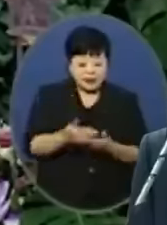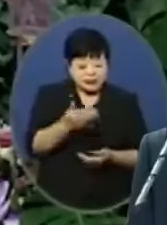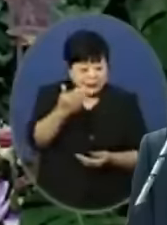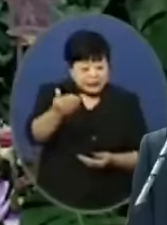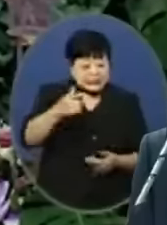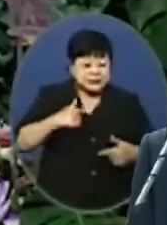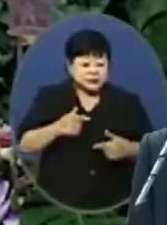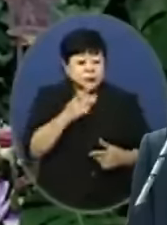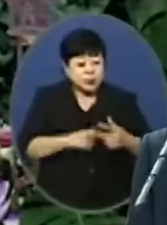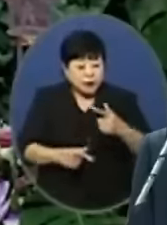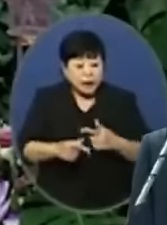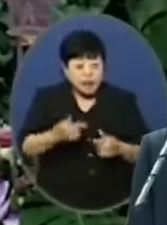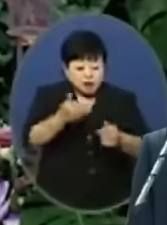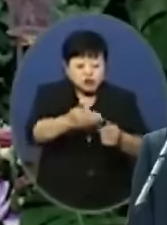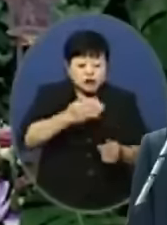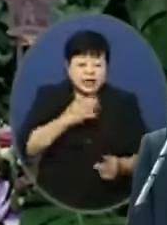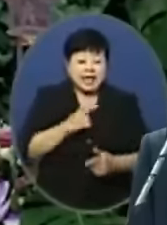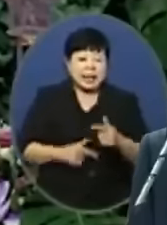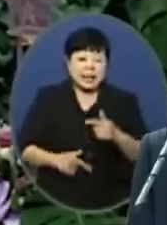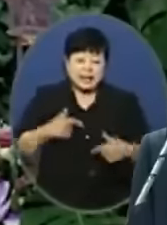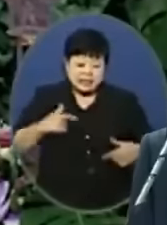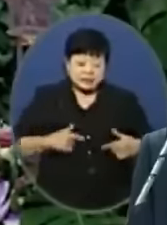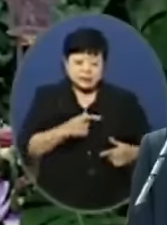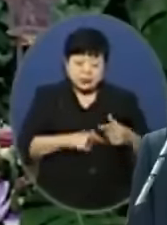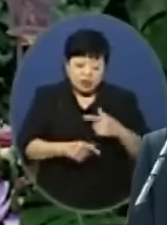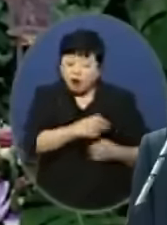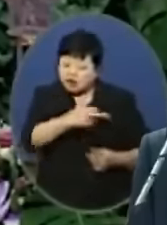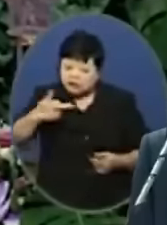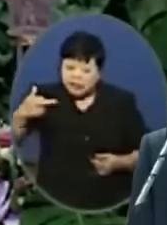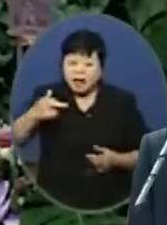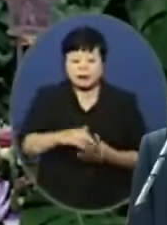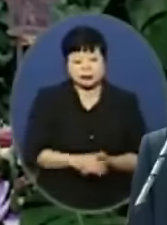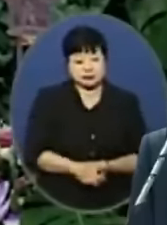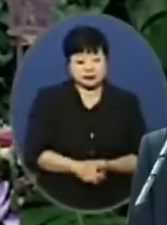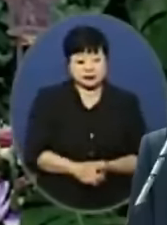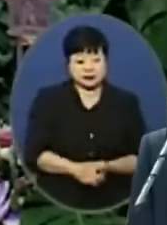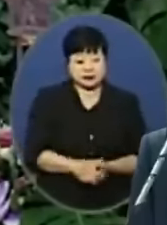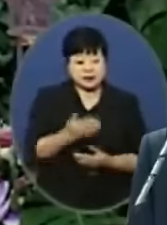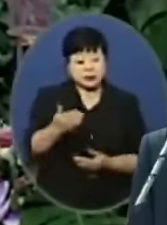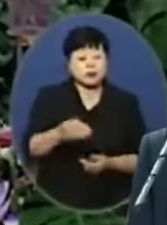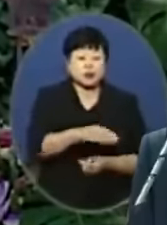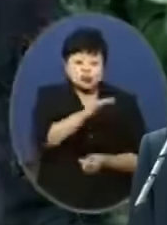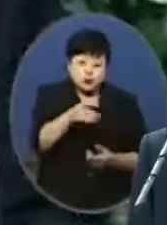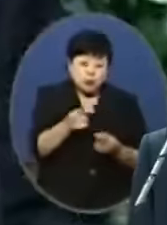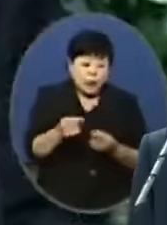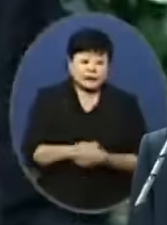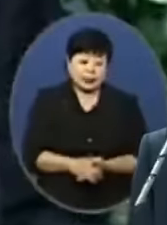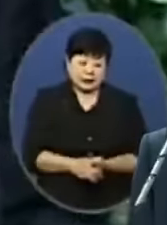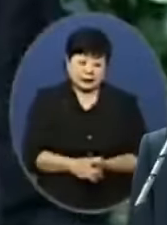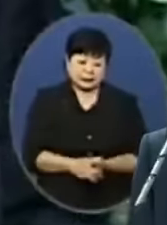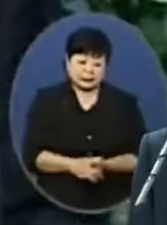당신의 기쁨보다 주는 나의 기쁨이 훨씬 더 큽니다. 여러분, 우리도